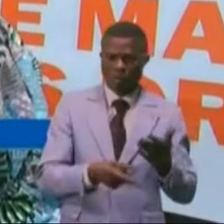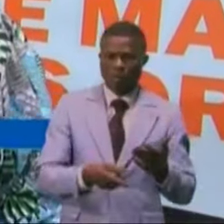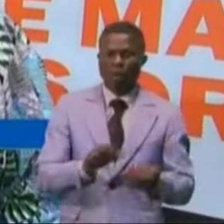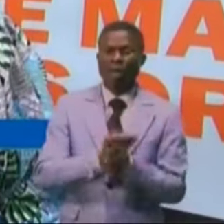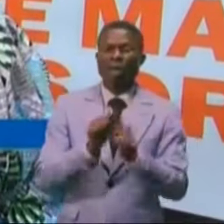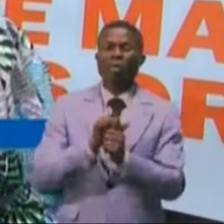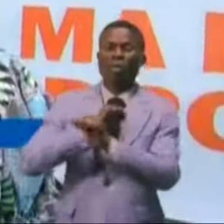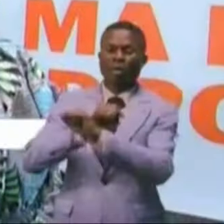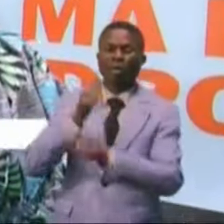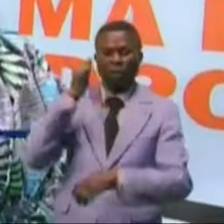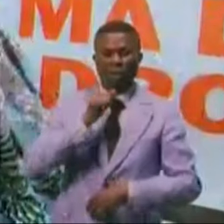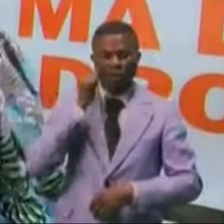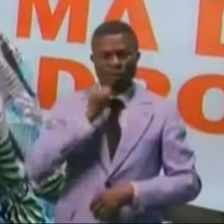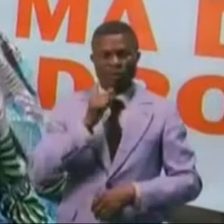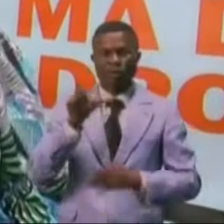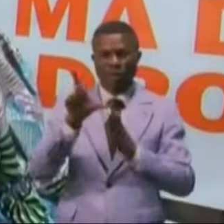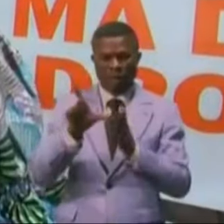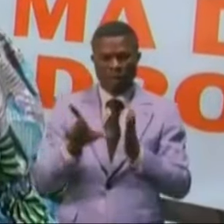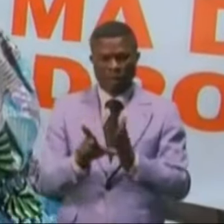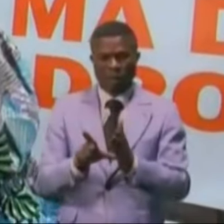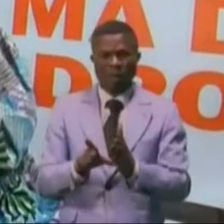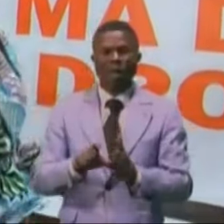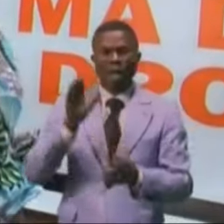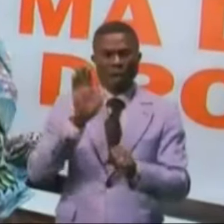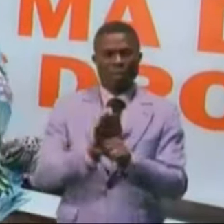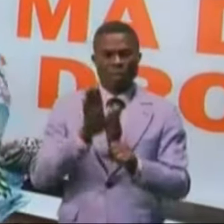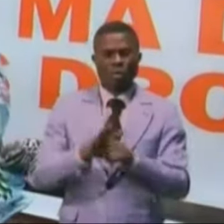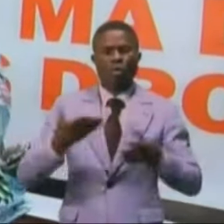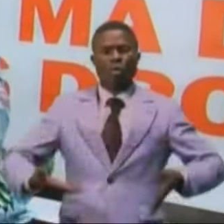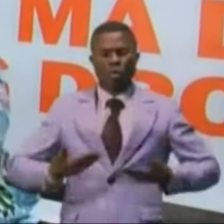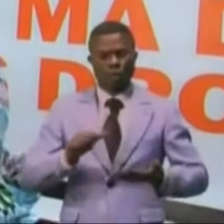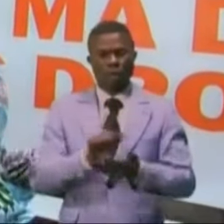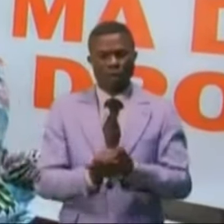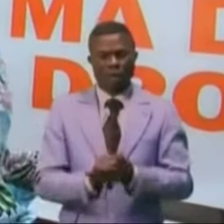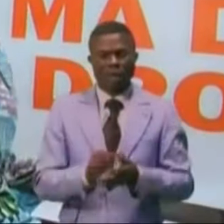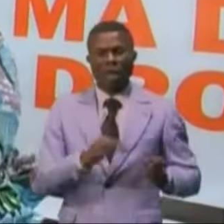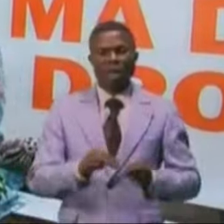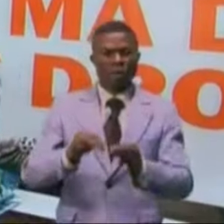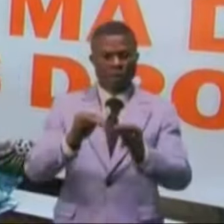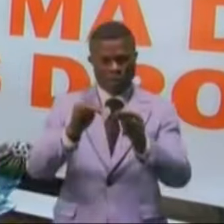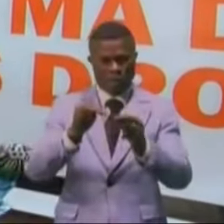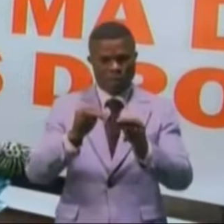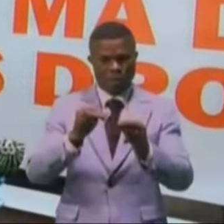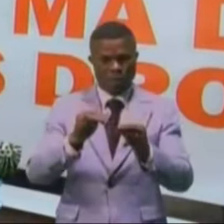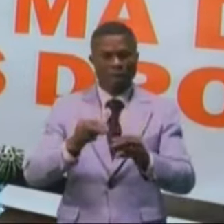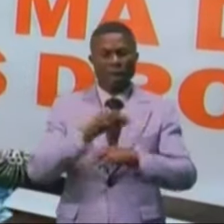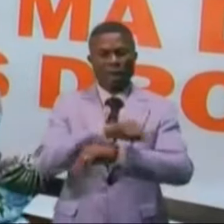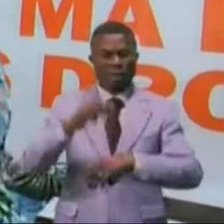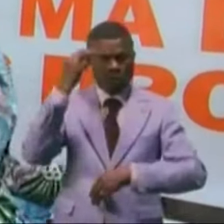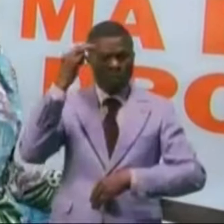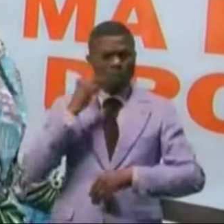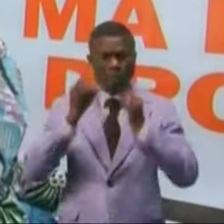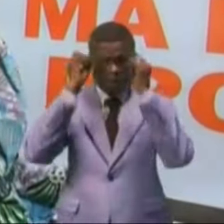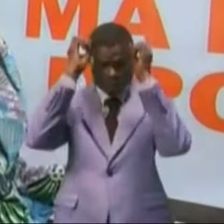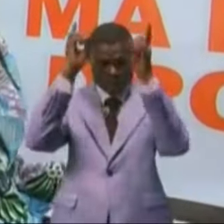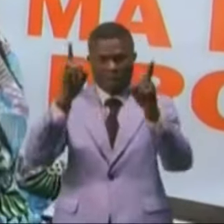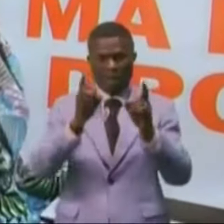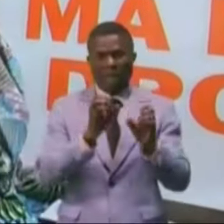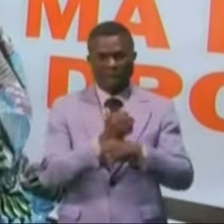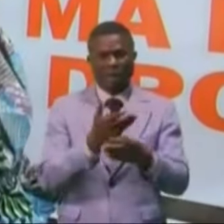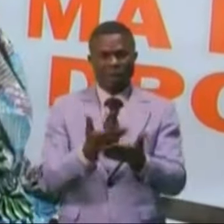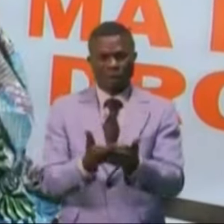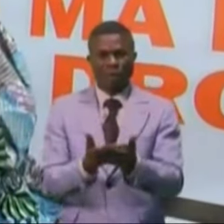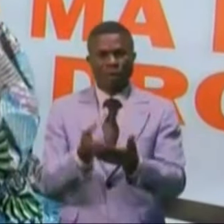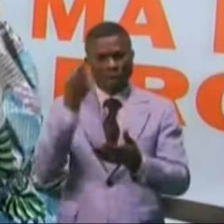protègent les filles. Les enfants, ils ont beaucoup apprécié et surtout les mécanismes que le ministère de l'Éducation a mis en place